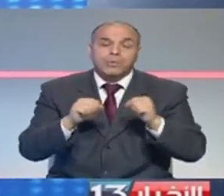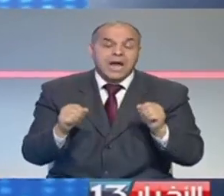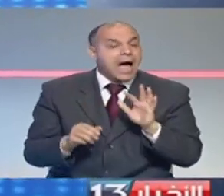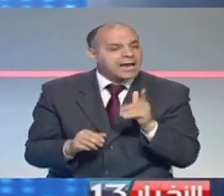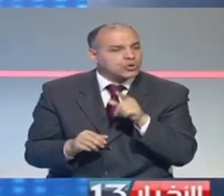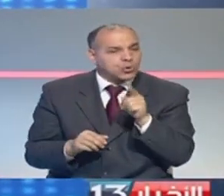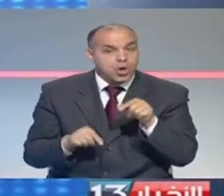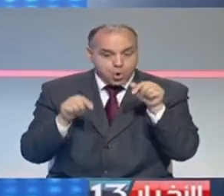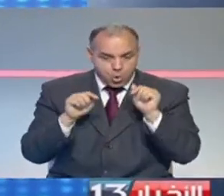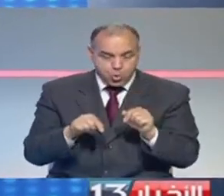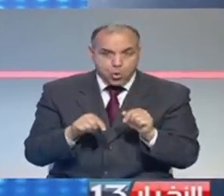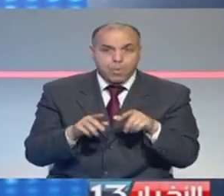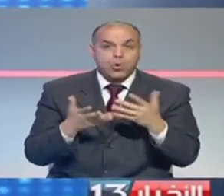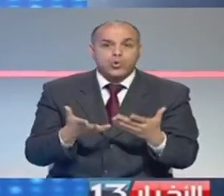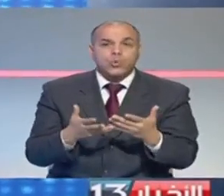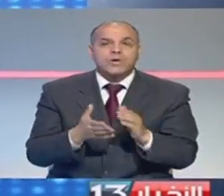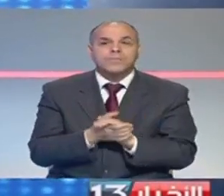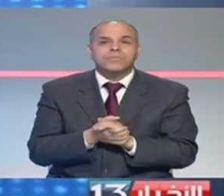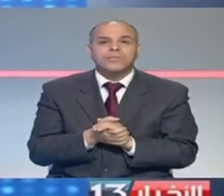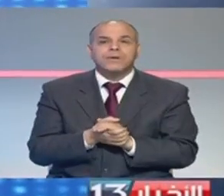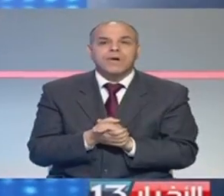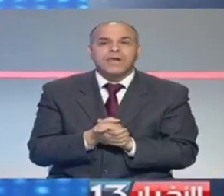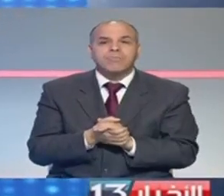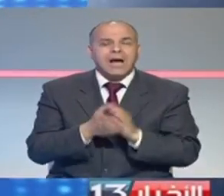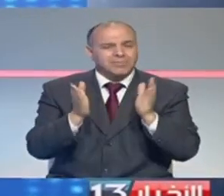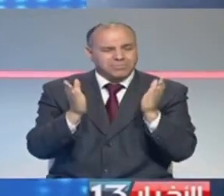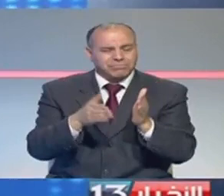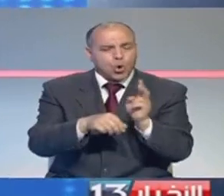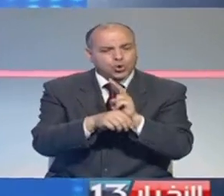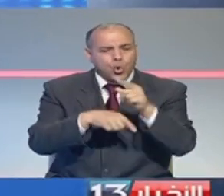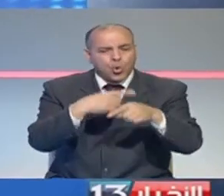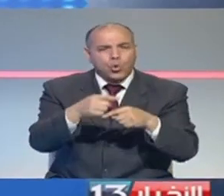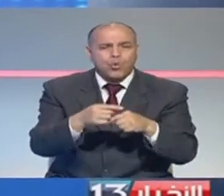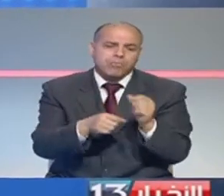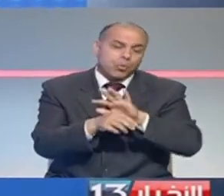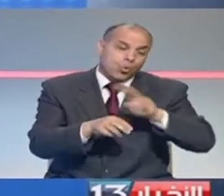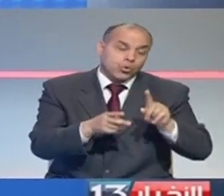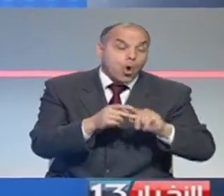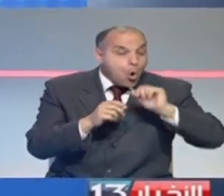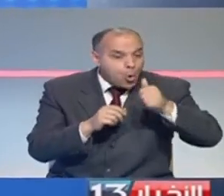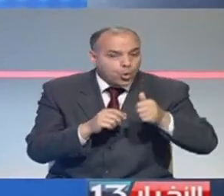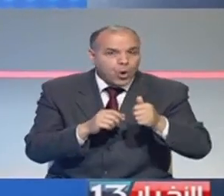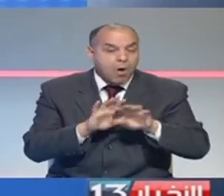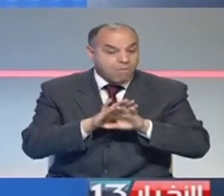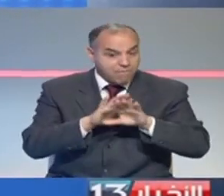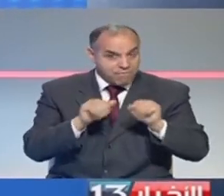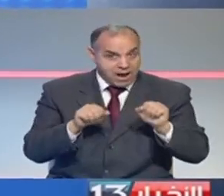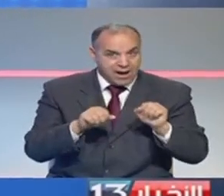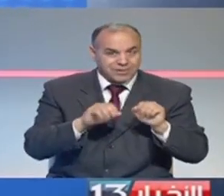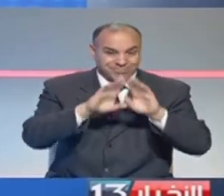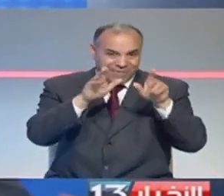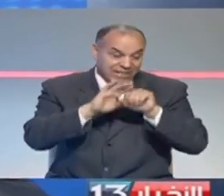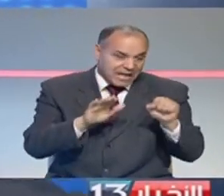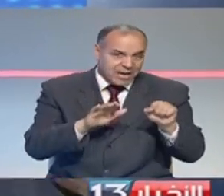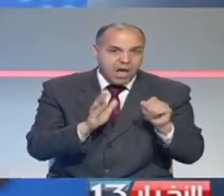علاش؟ لأنه اليوم لقينهم هم قاعدين يقوموا بالعيادات خاتية الكوفيد، ولكن غدوة كان نخرجوا من الحجر